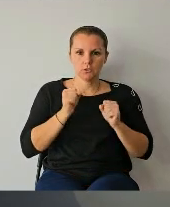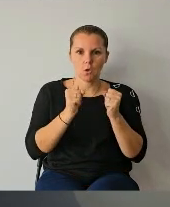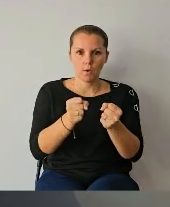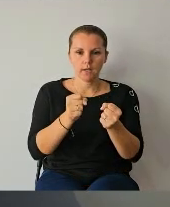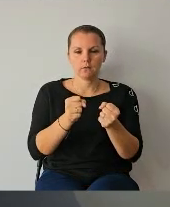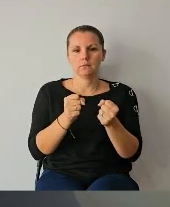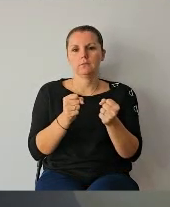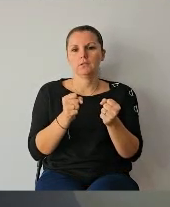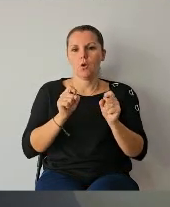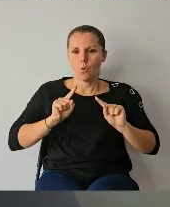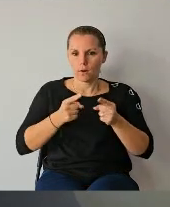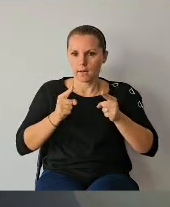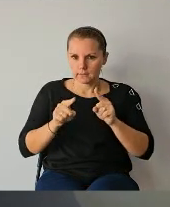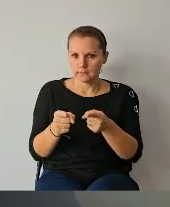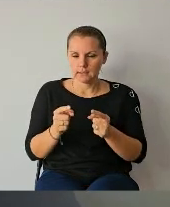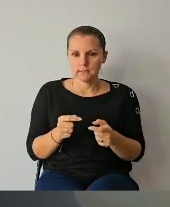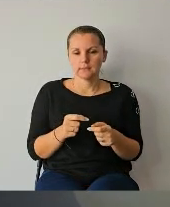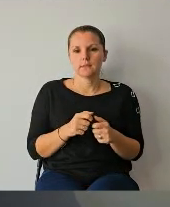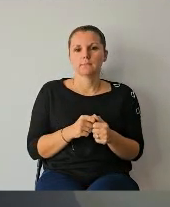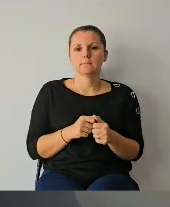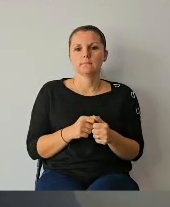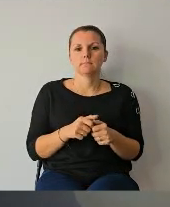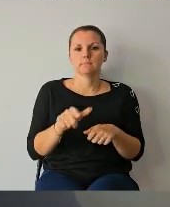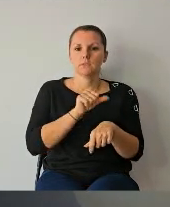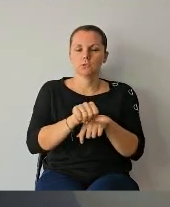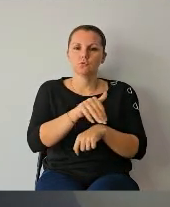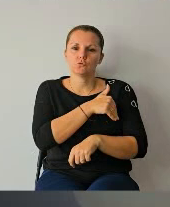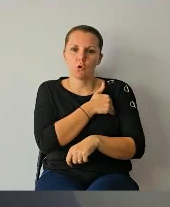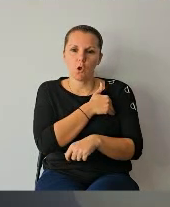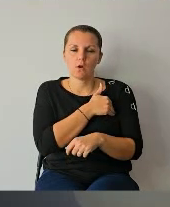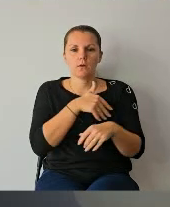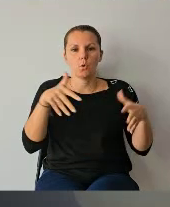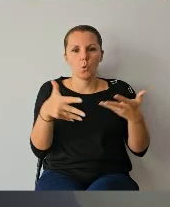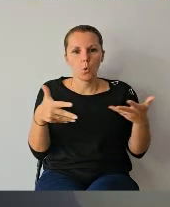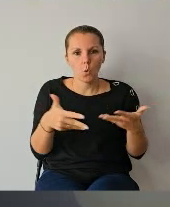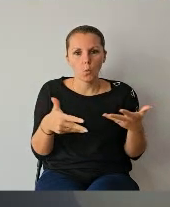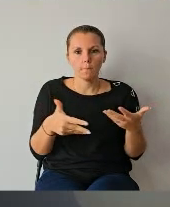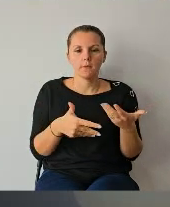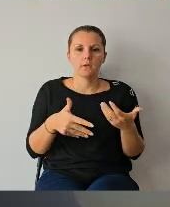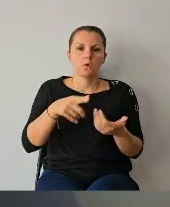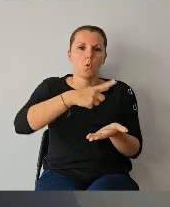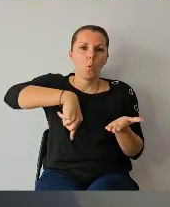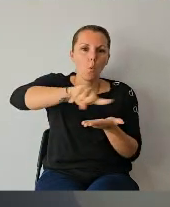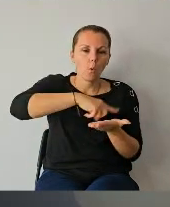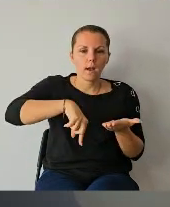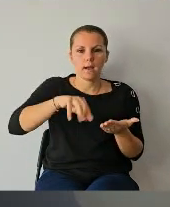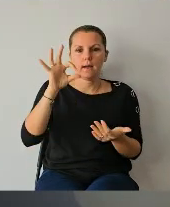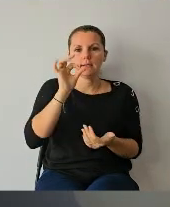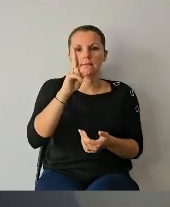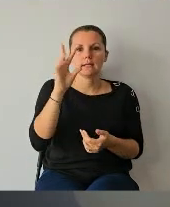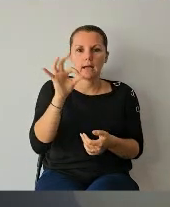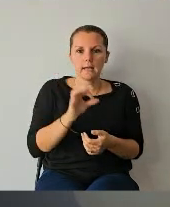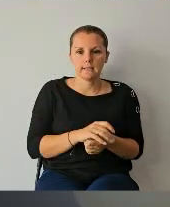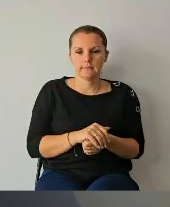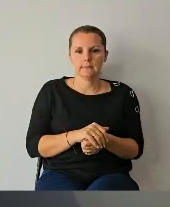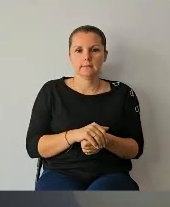organizacje. Między innymi są to szkolne na przykład kluby, kółka, SKS-y,